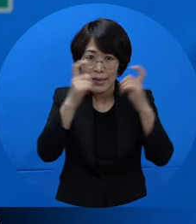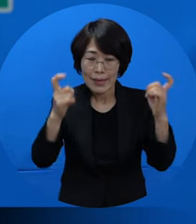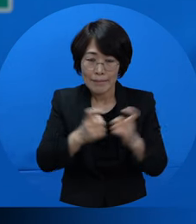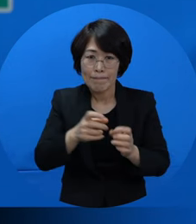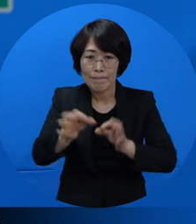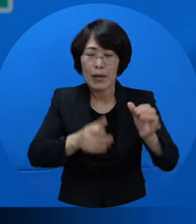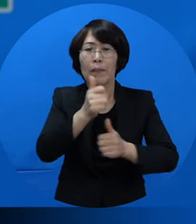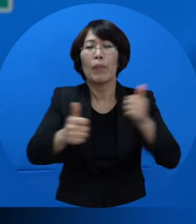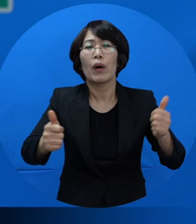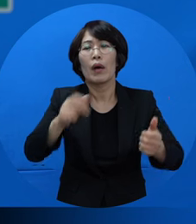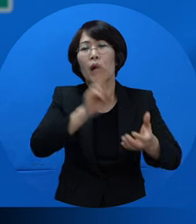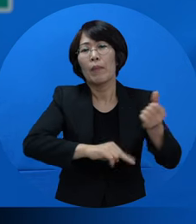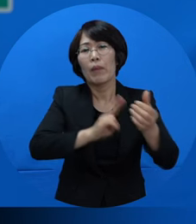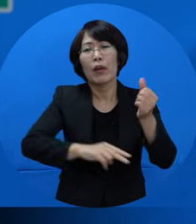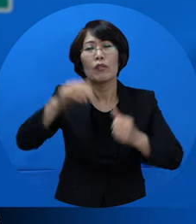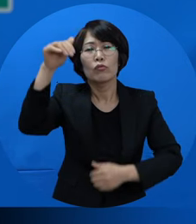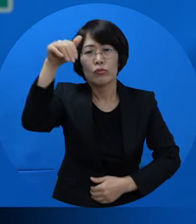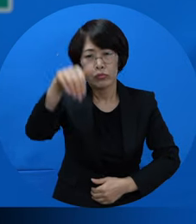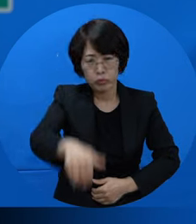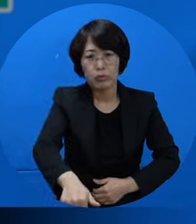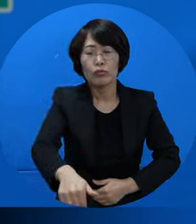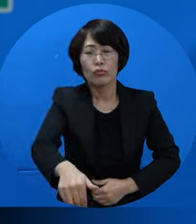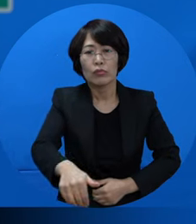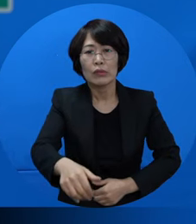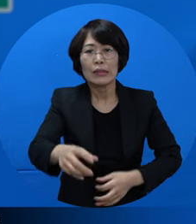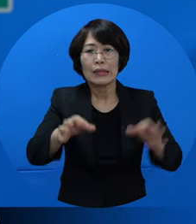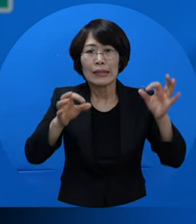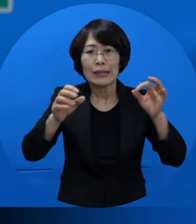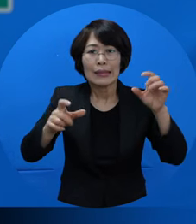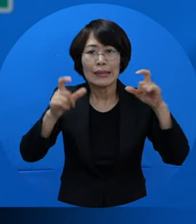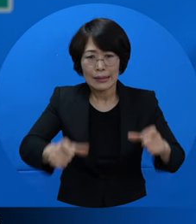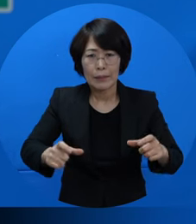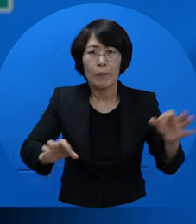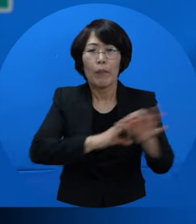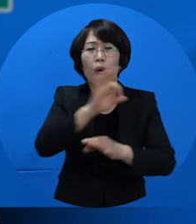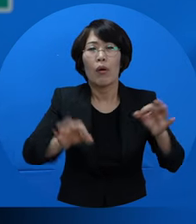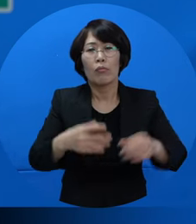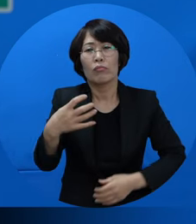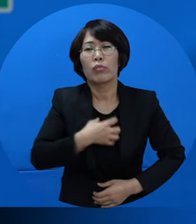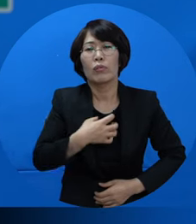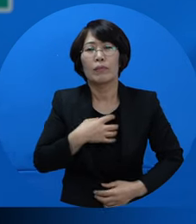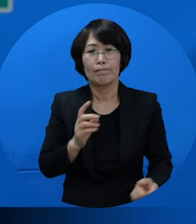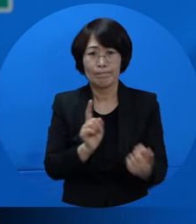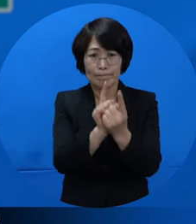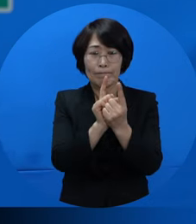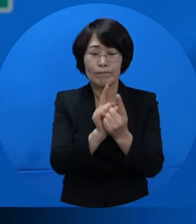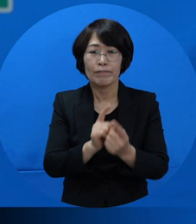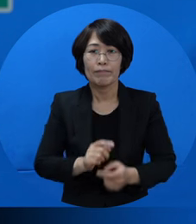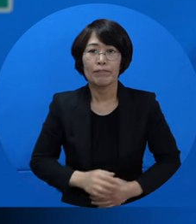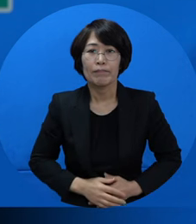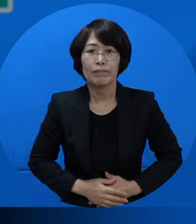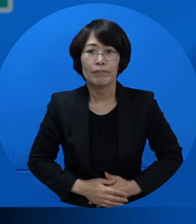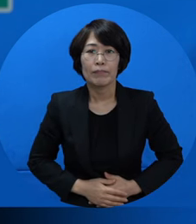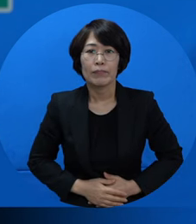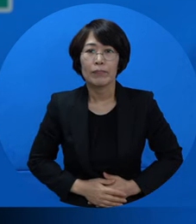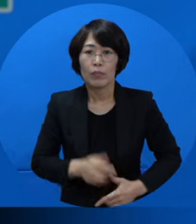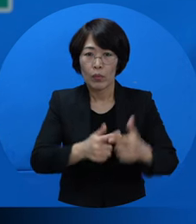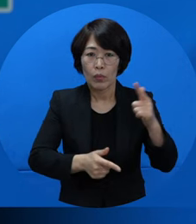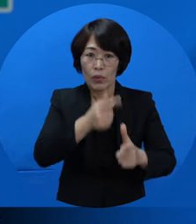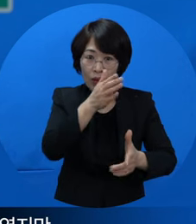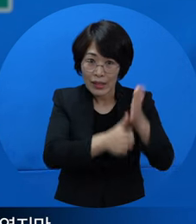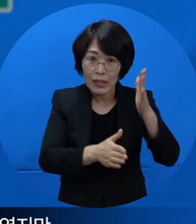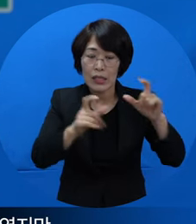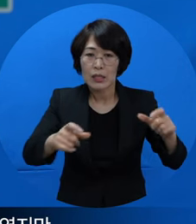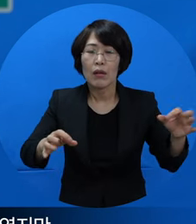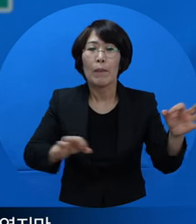자영업자의 매출이 급격히 하락하는 등 지역경제가 큰 위협을 받고 있습니다 우리시는